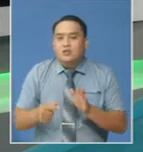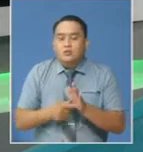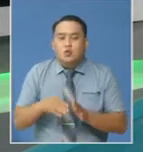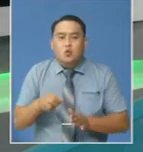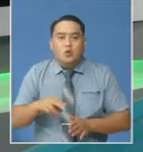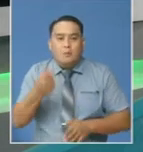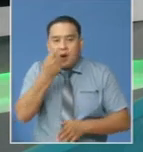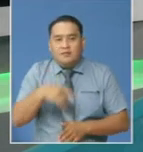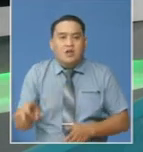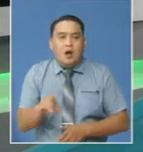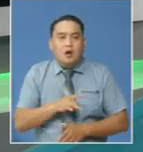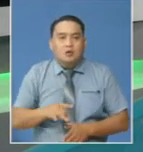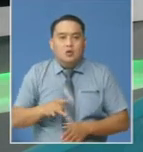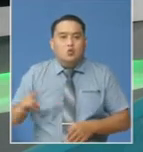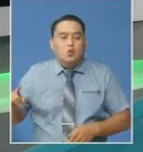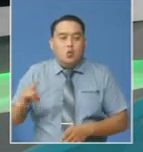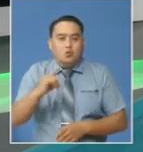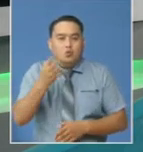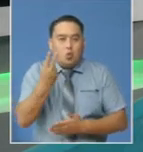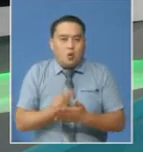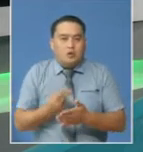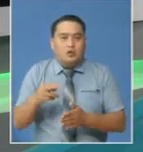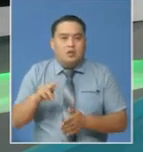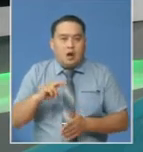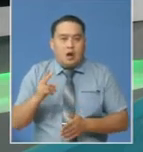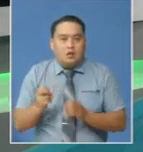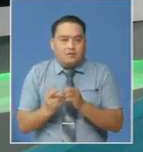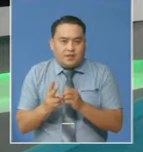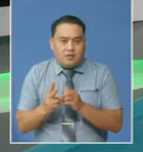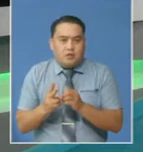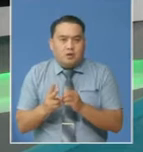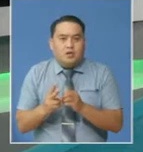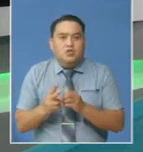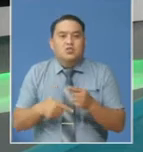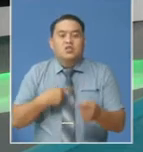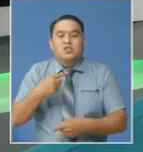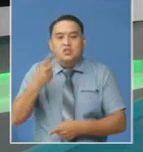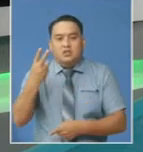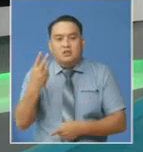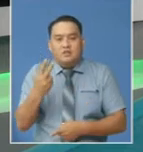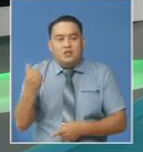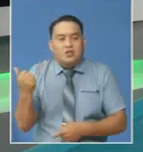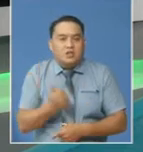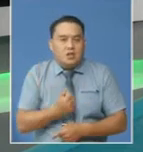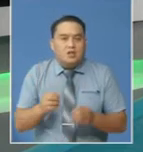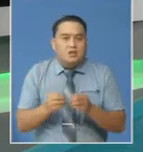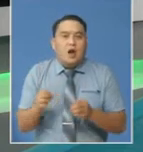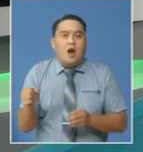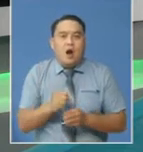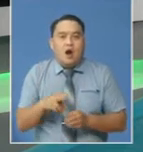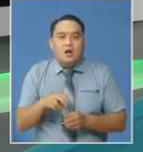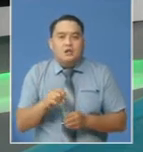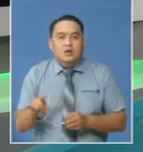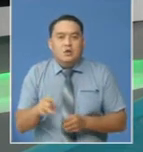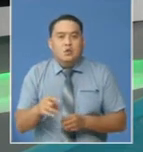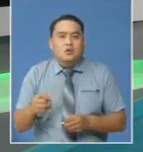июня в Панфиловском районе потерпел крушение самолет Як-12. Спустя две недели, 10 августа, в Карасайском